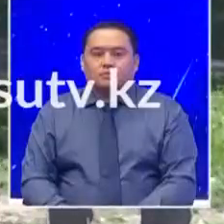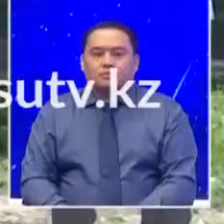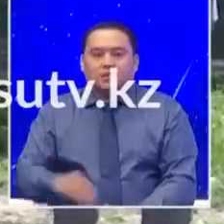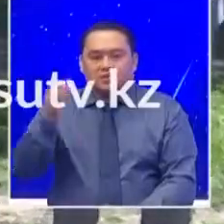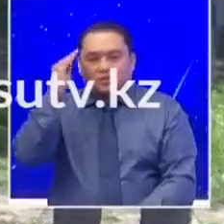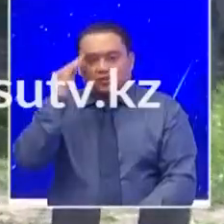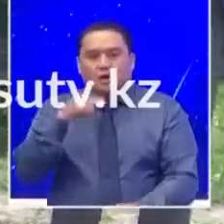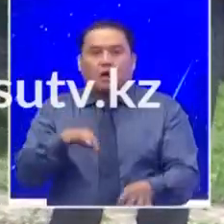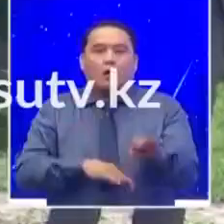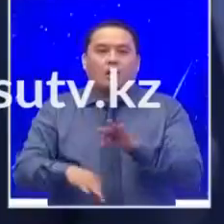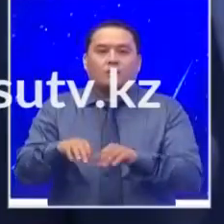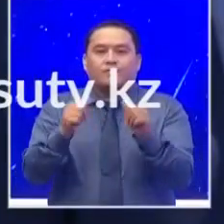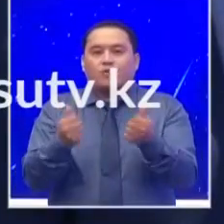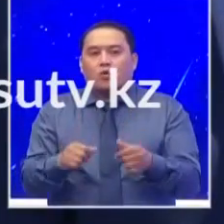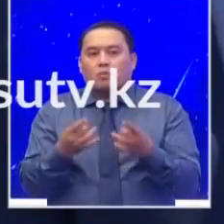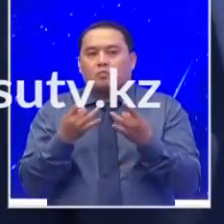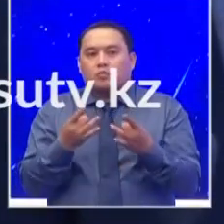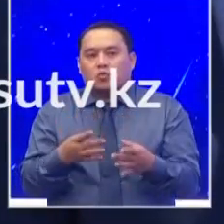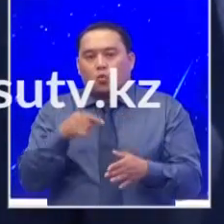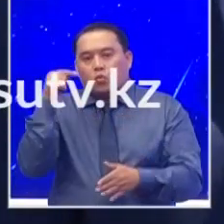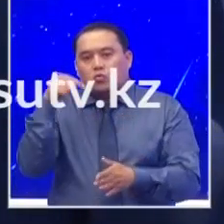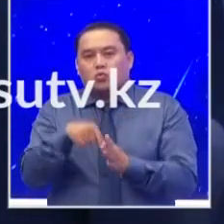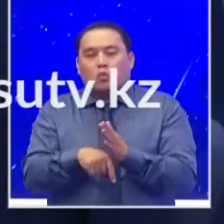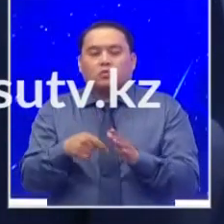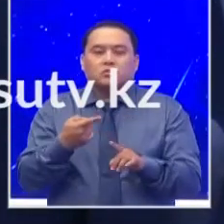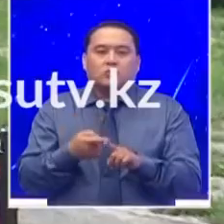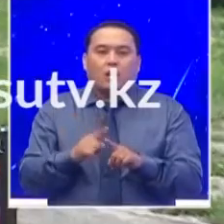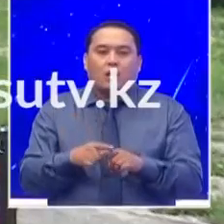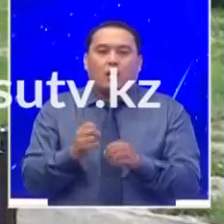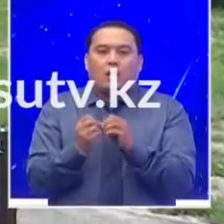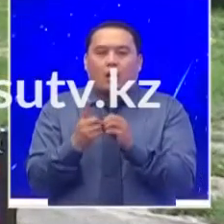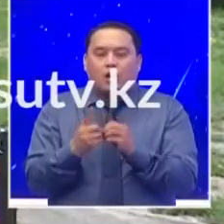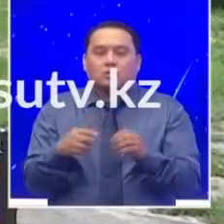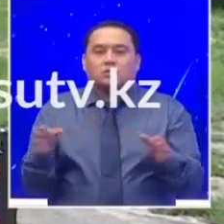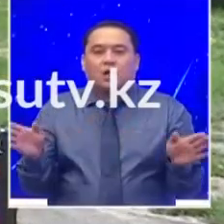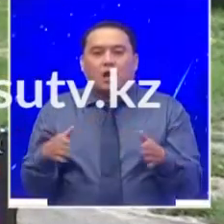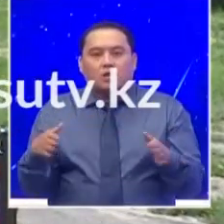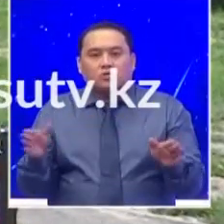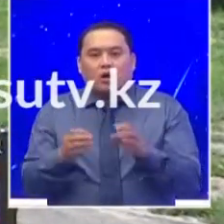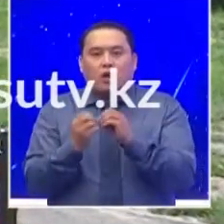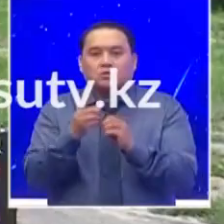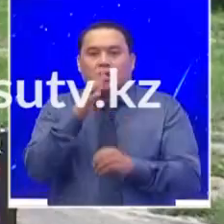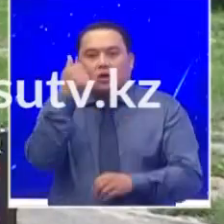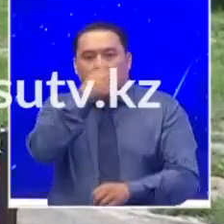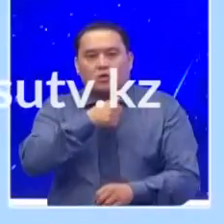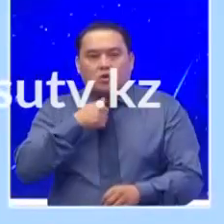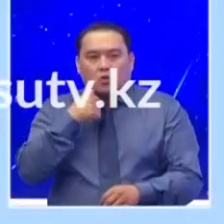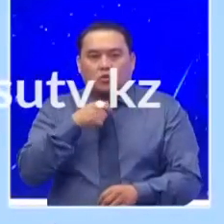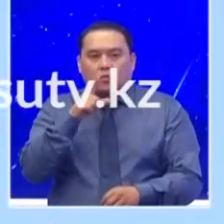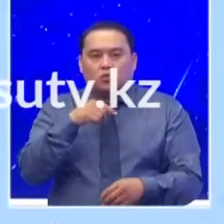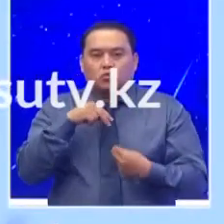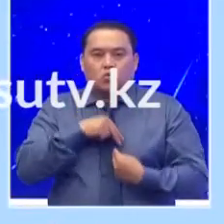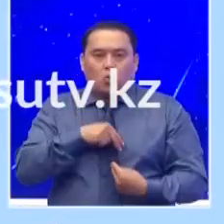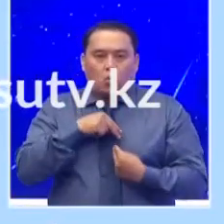Смысл этой архитектурной формы простой, но весьма глубокий. 11 ласточек означает 11 лет обучения в школе, а сама птица – упорный